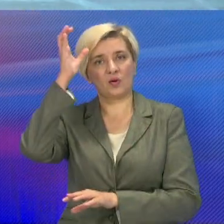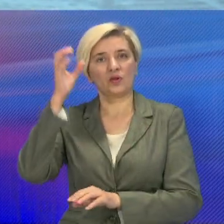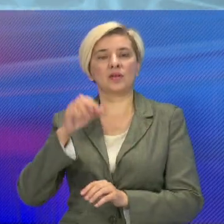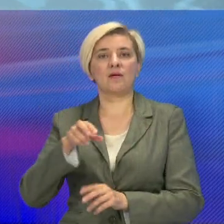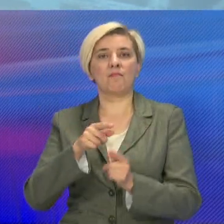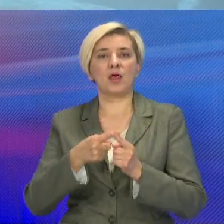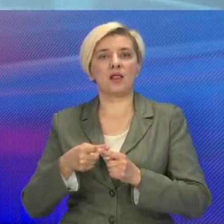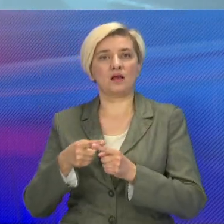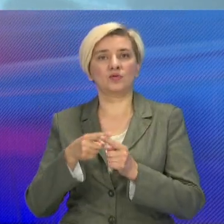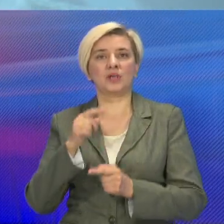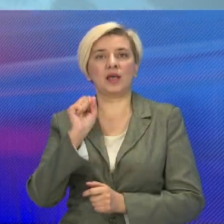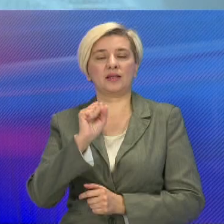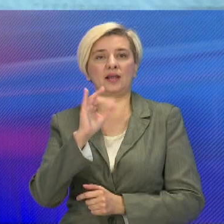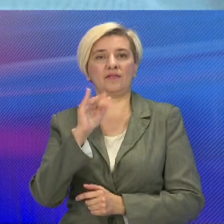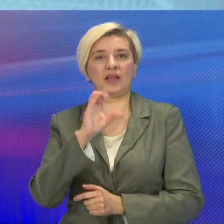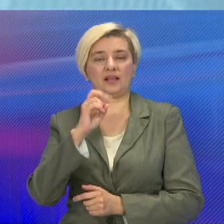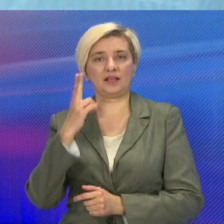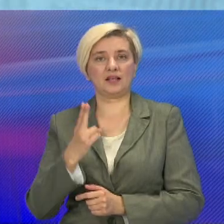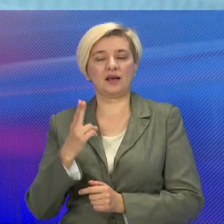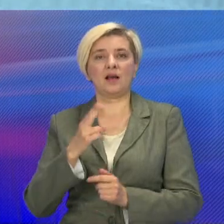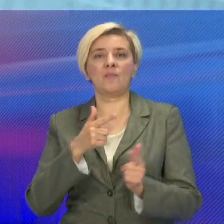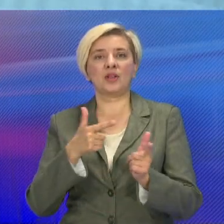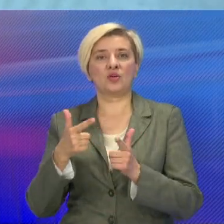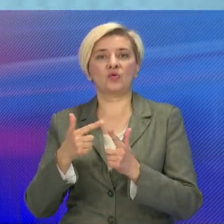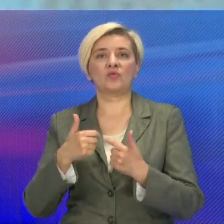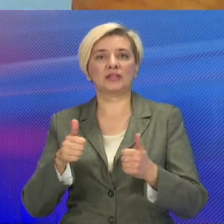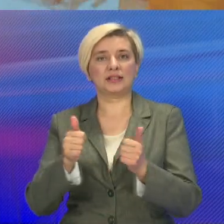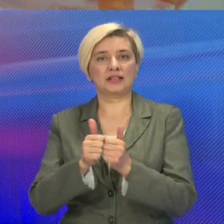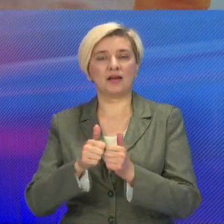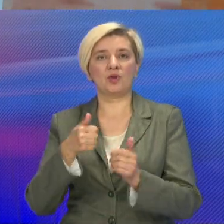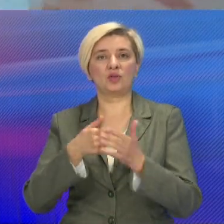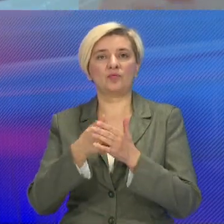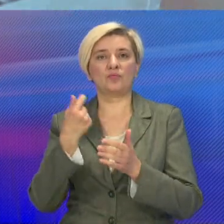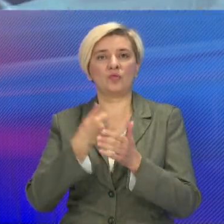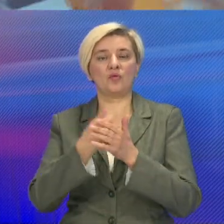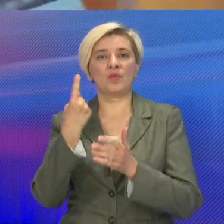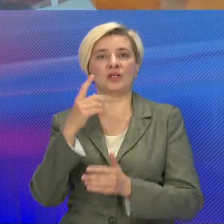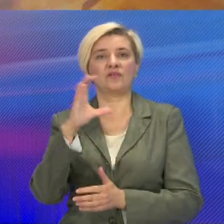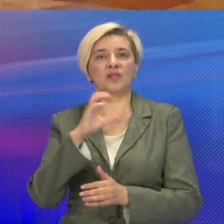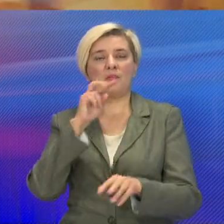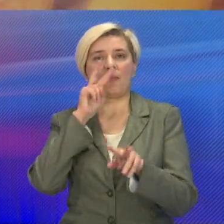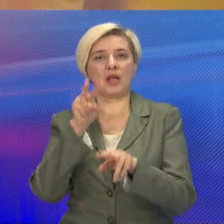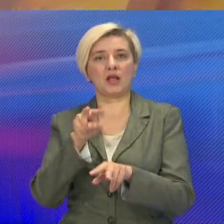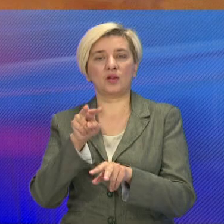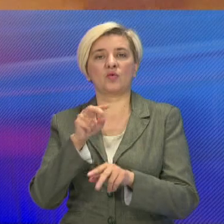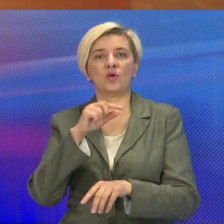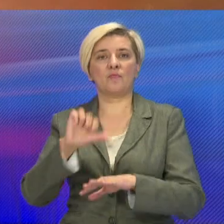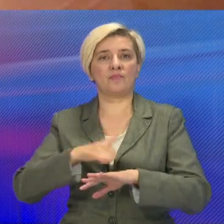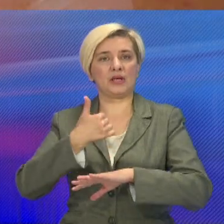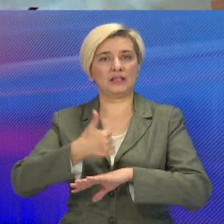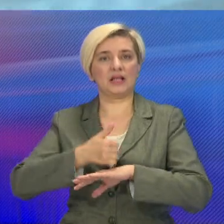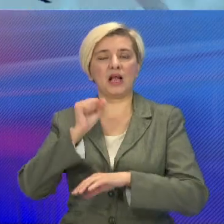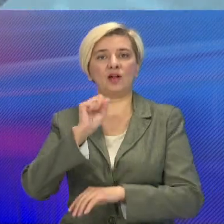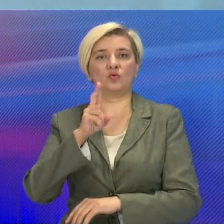Іванец. Падрыхтаваная сістэма да 1 верасня знаходзіцца на кантролі прэзідэнта Александра Лукашэнкі, пад кіраўніцтвам якога на